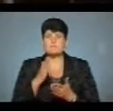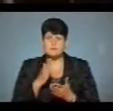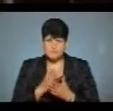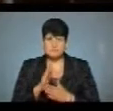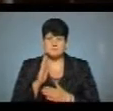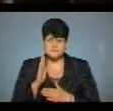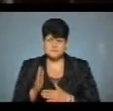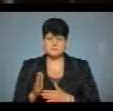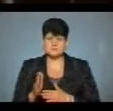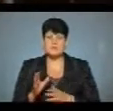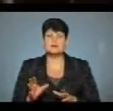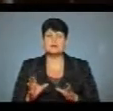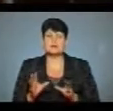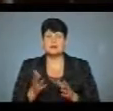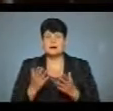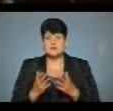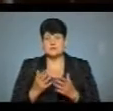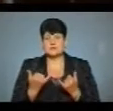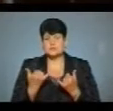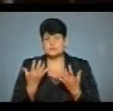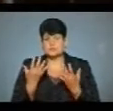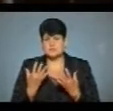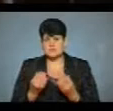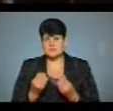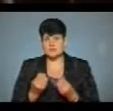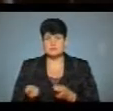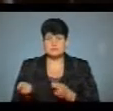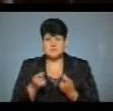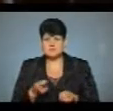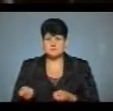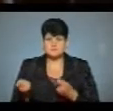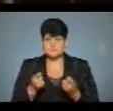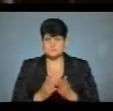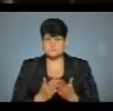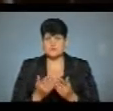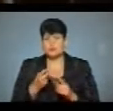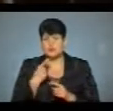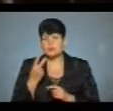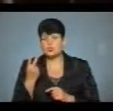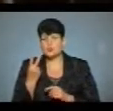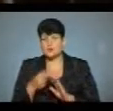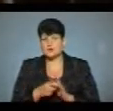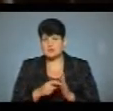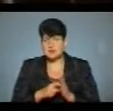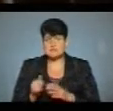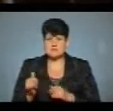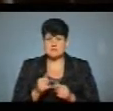їх, але разом з тим здійснюється на сьогоднішній час довіз. Якщо ми говоримо про 2 клас, то